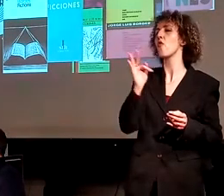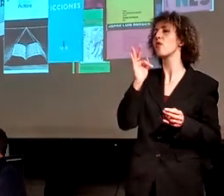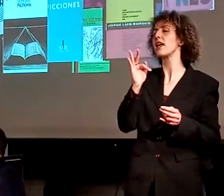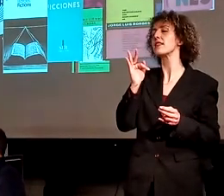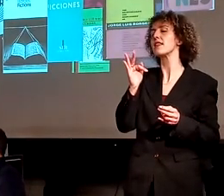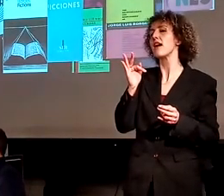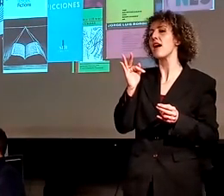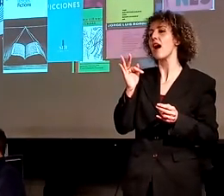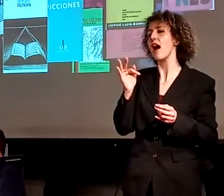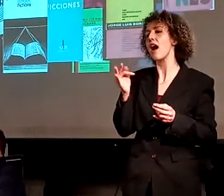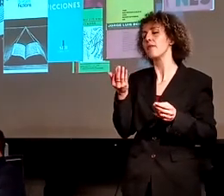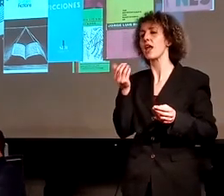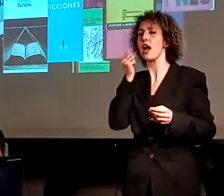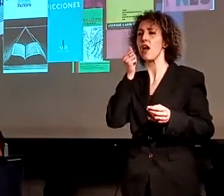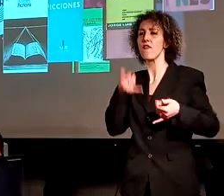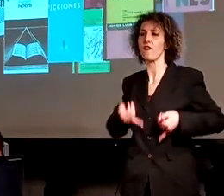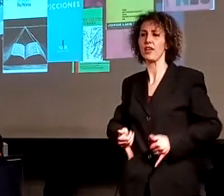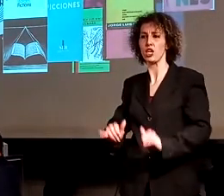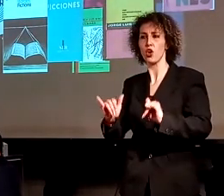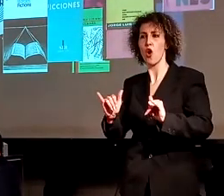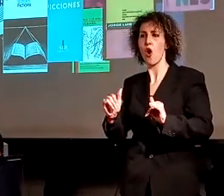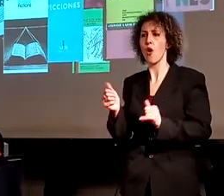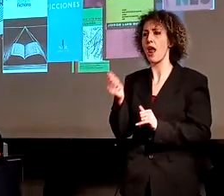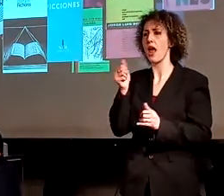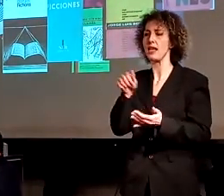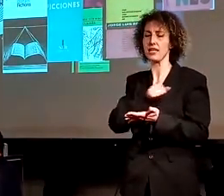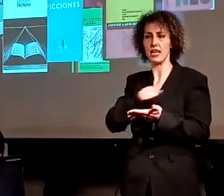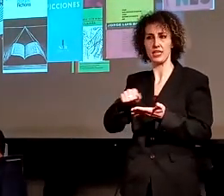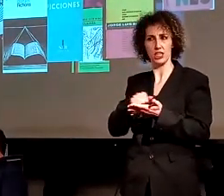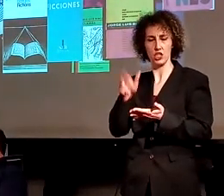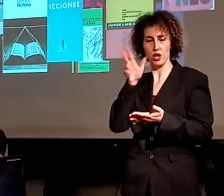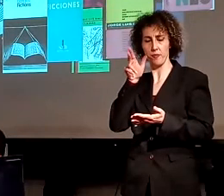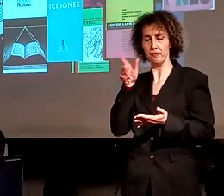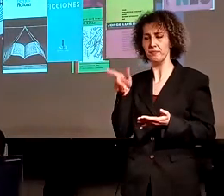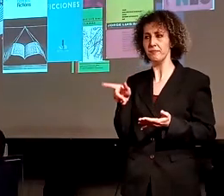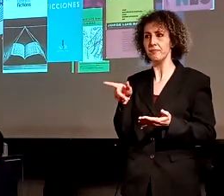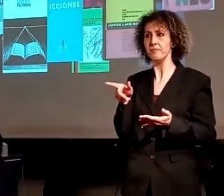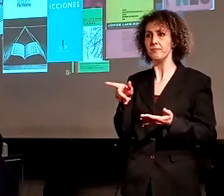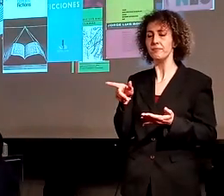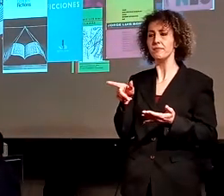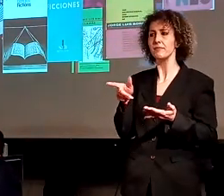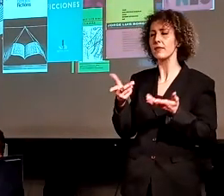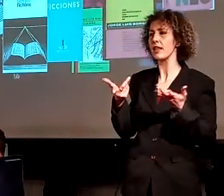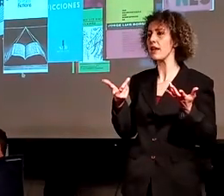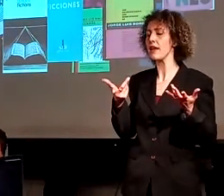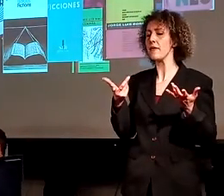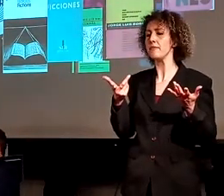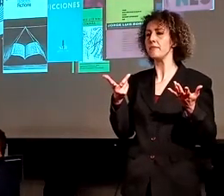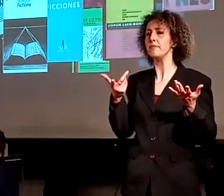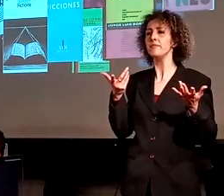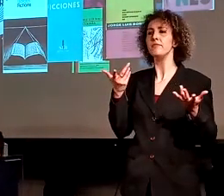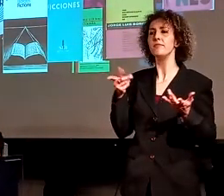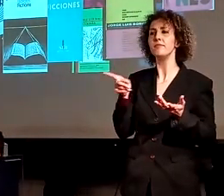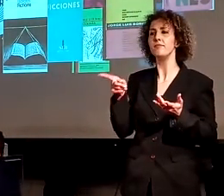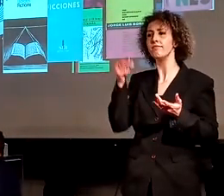una stiratrice che a questa va moorea prodigiosa non credo che si dica i per mesi al qualcosa del genere